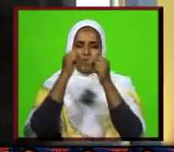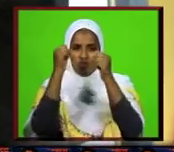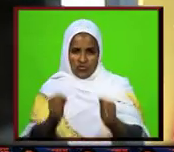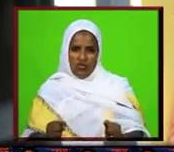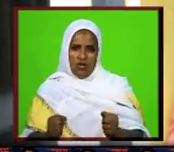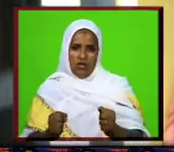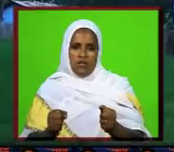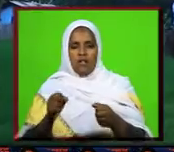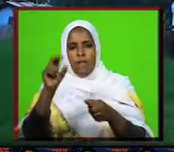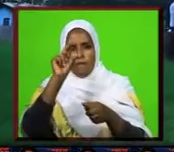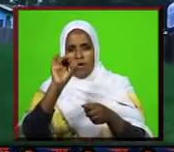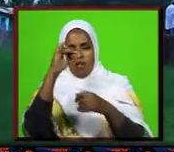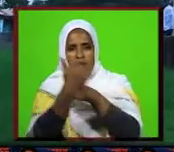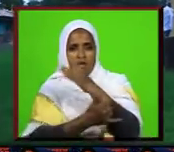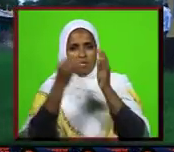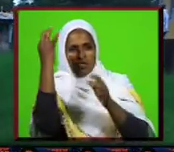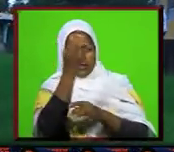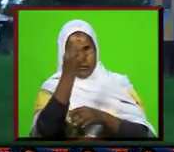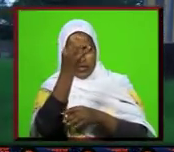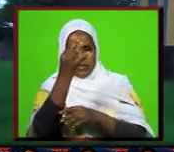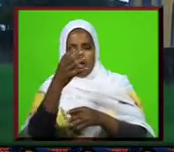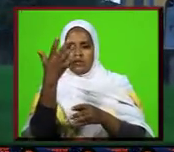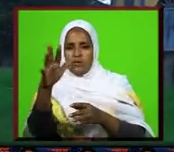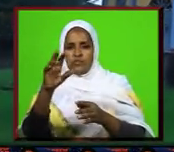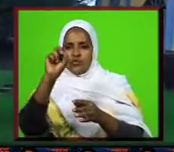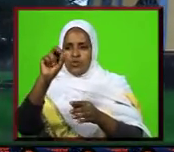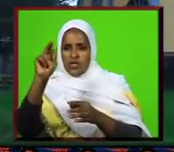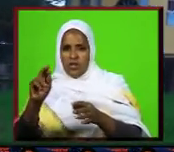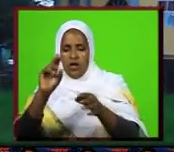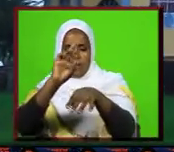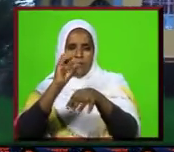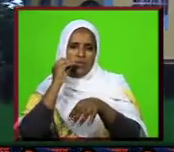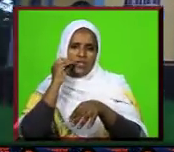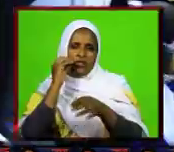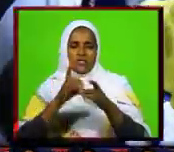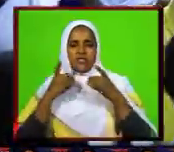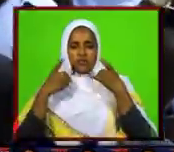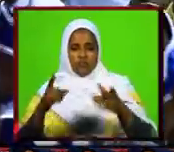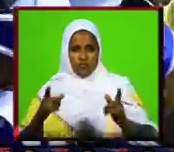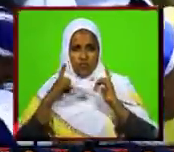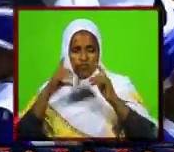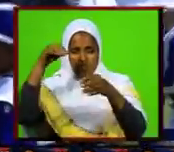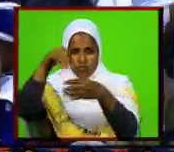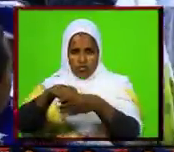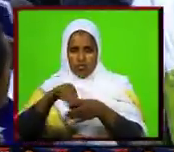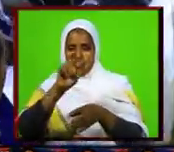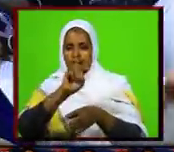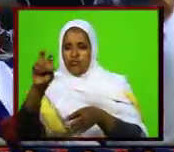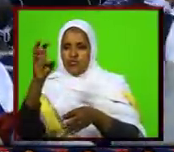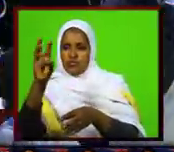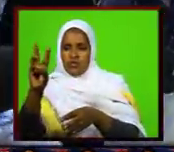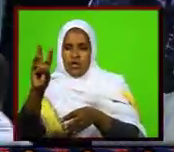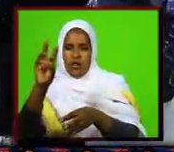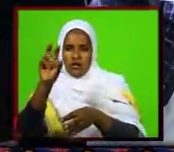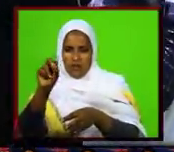ያስችላቸዋል። የባሌ ሀገረ ስብከት 15 ወረዳ ቤተ ክህነት ሲኖሩት በውስጡም 230